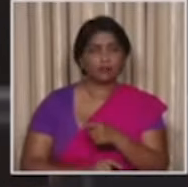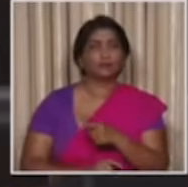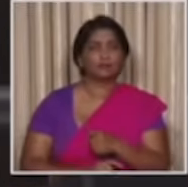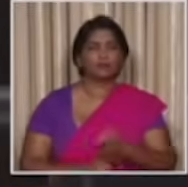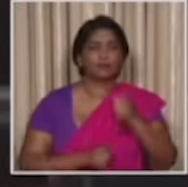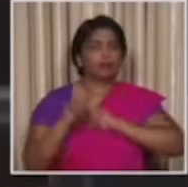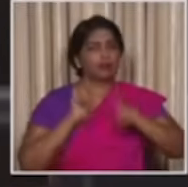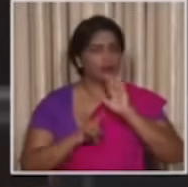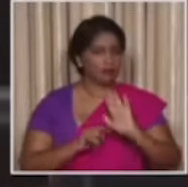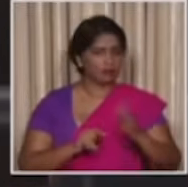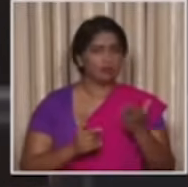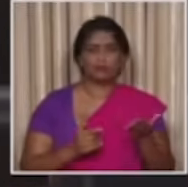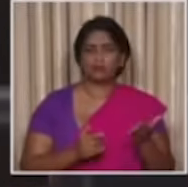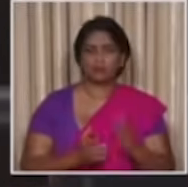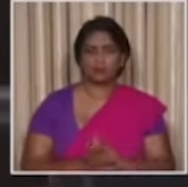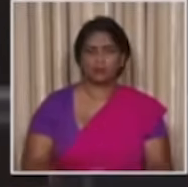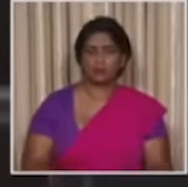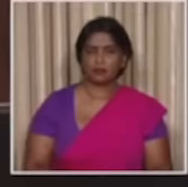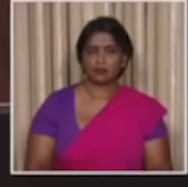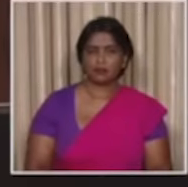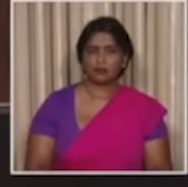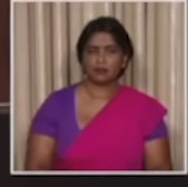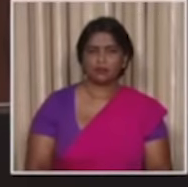ඒකදී මේවා කතා කරන්න.